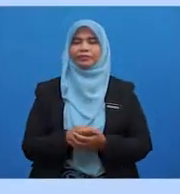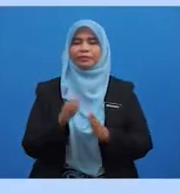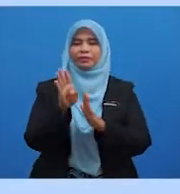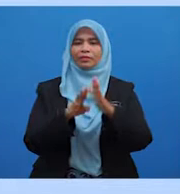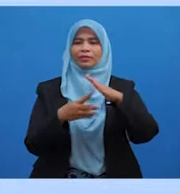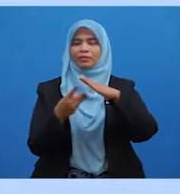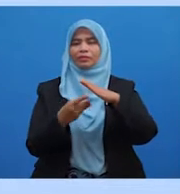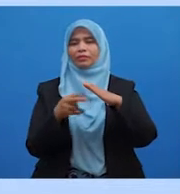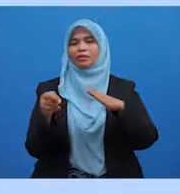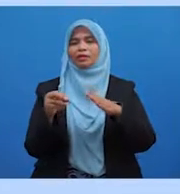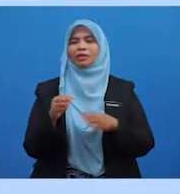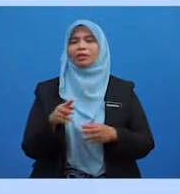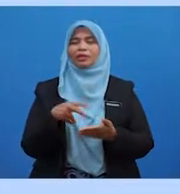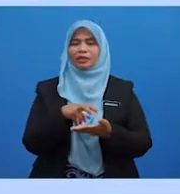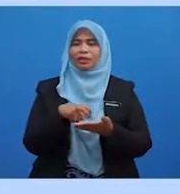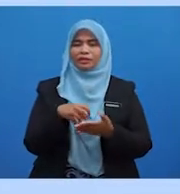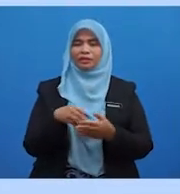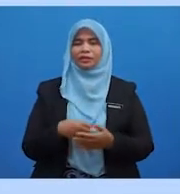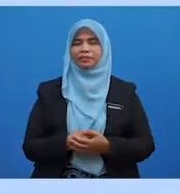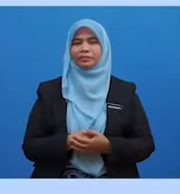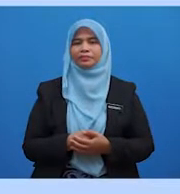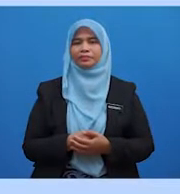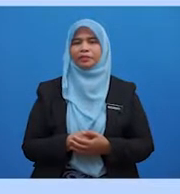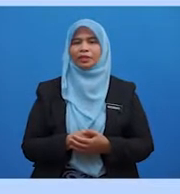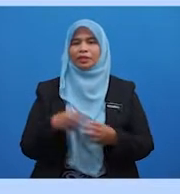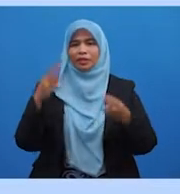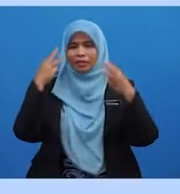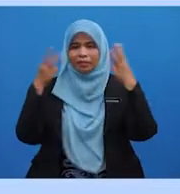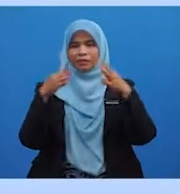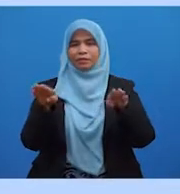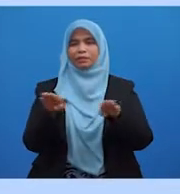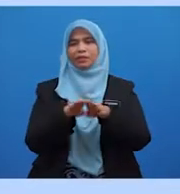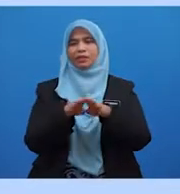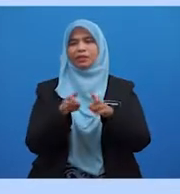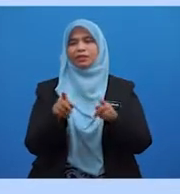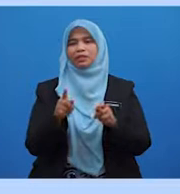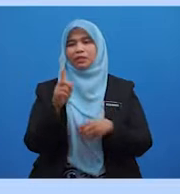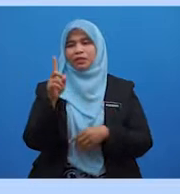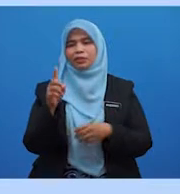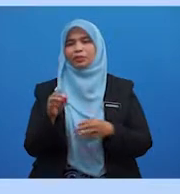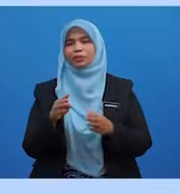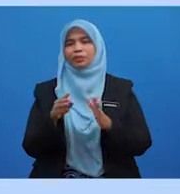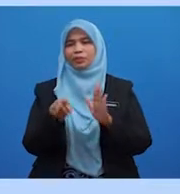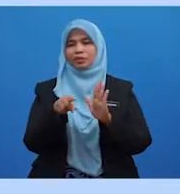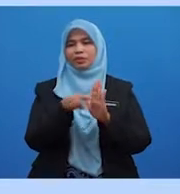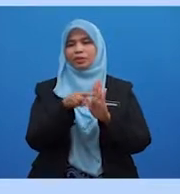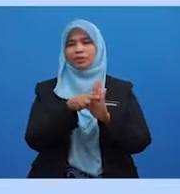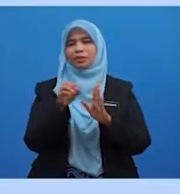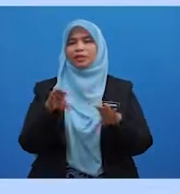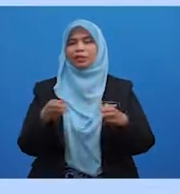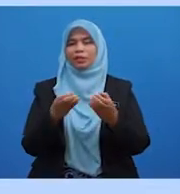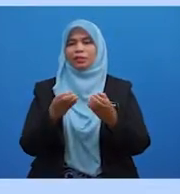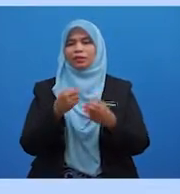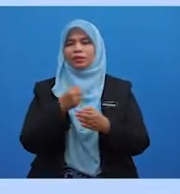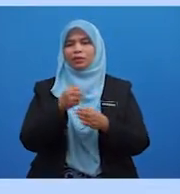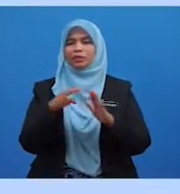Berdasarkan kajian Wan pada 1997, kebimbangan sebagai satu tafsiran negatif yang dibuat atau dibina terhadap